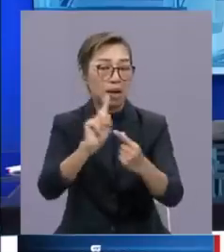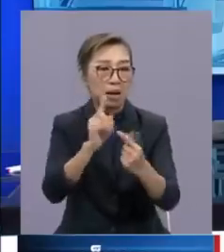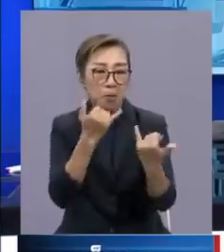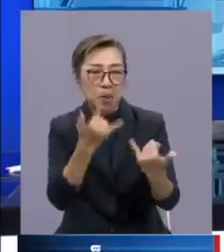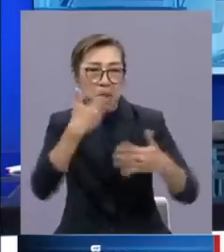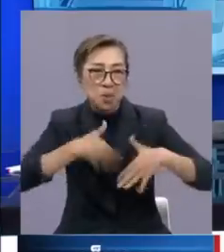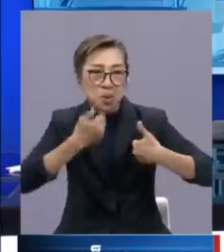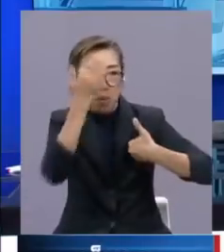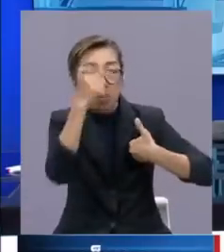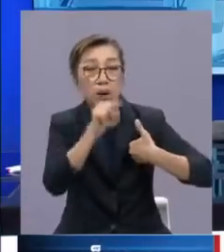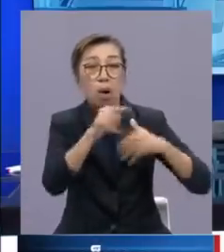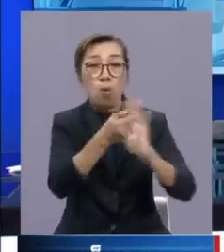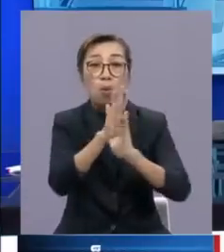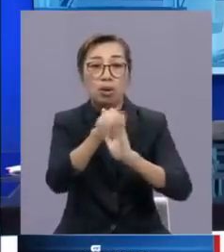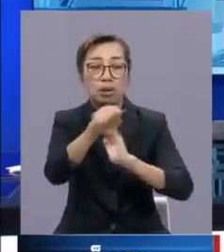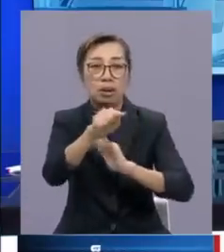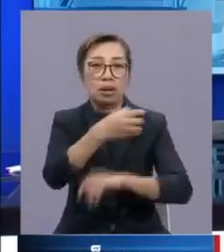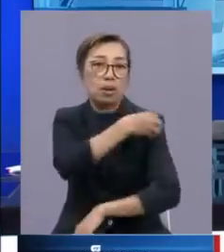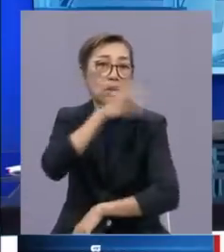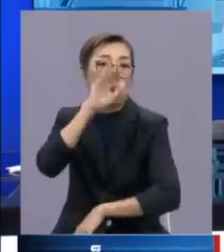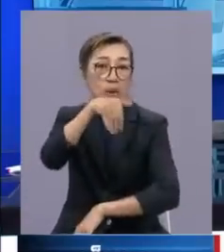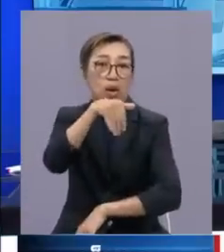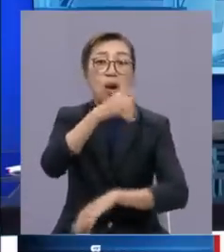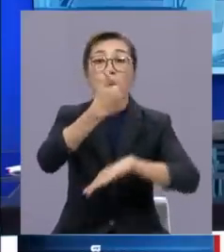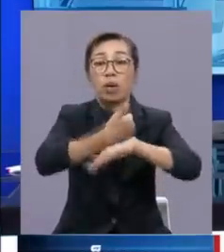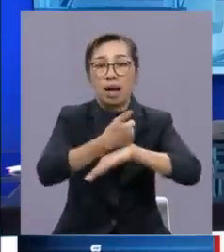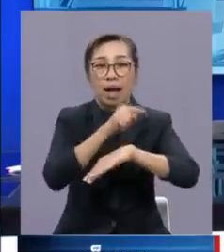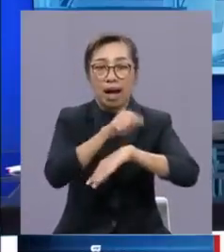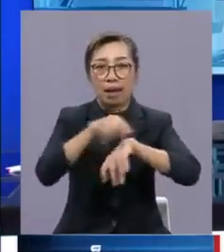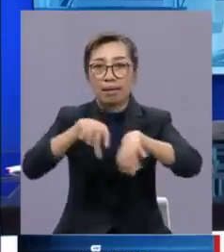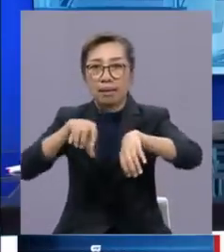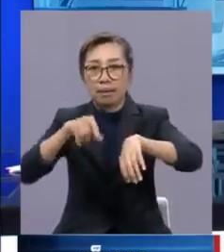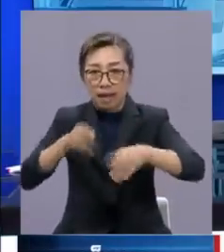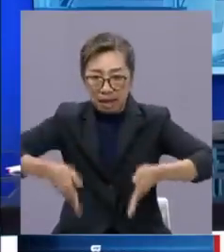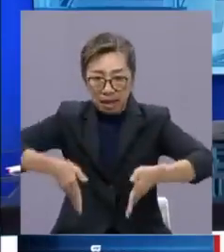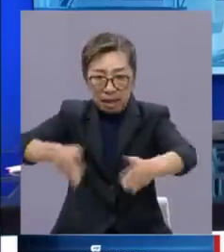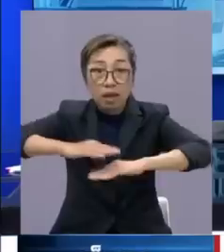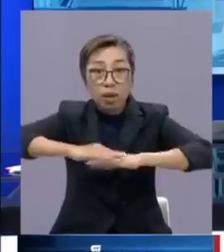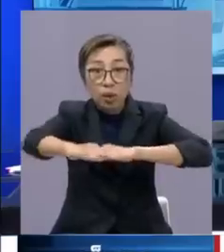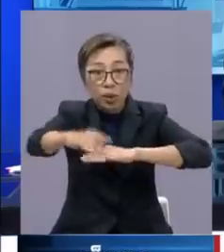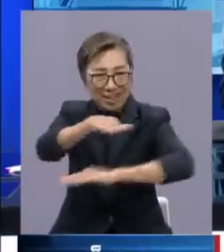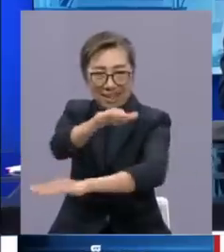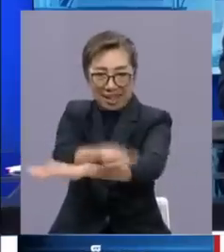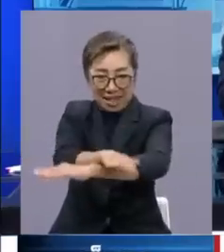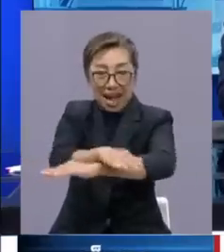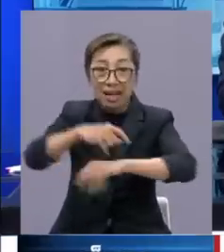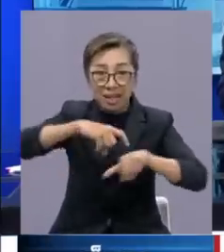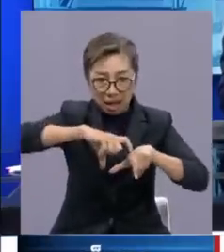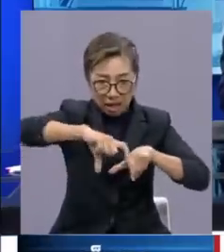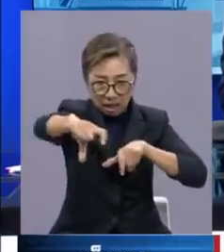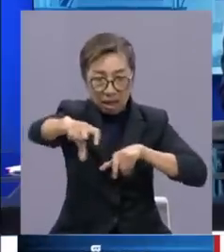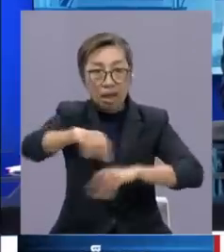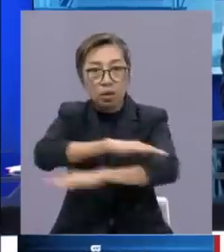สันนะครับเพราะว่าที่นั่นเองเนี่ยทางเทศมนตรีนครอุบลราชธานีเขาทำพื้นถนนที่เป็นทางข้ามแยกลักษณะเหมือนกับ